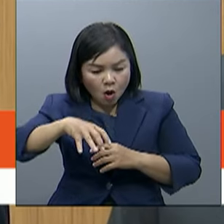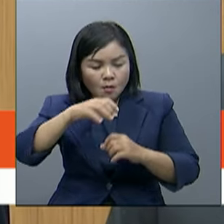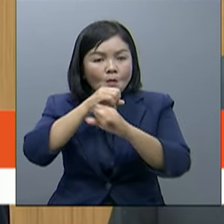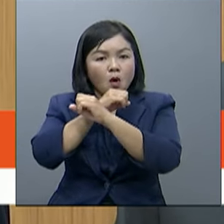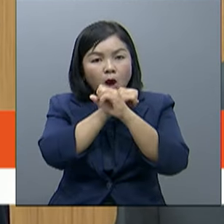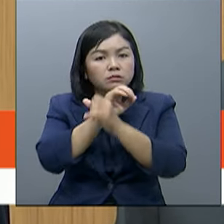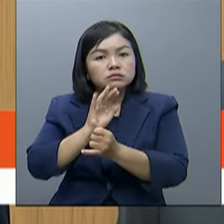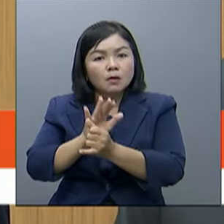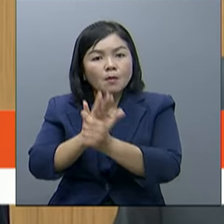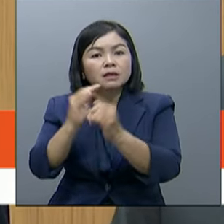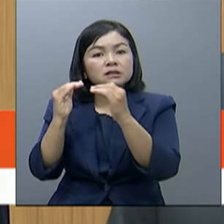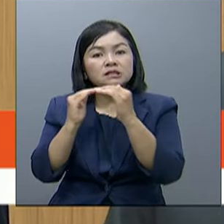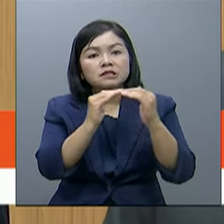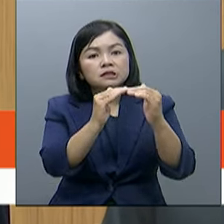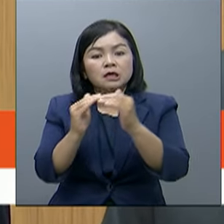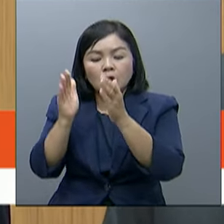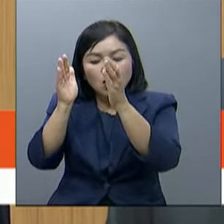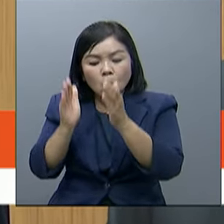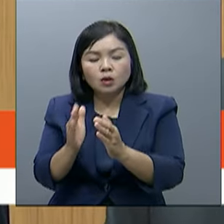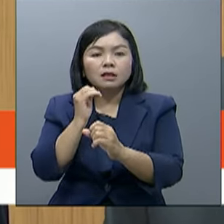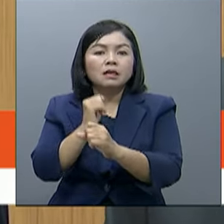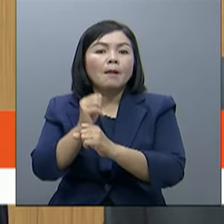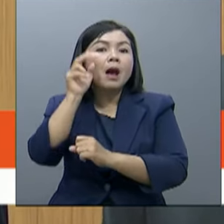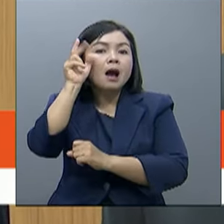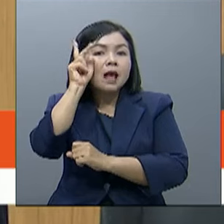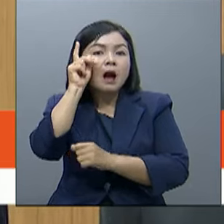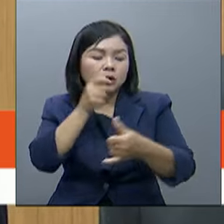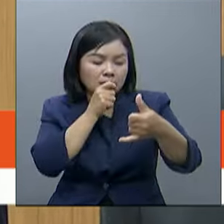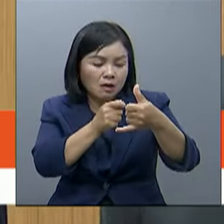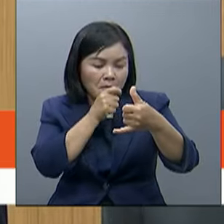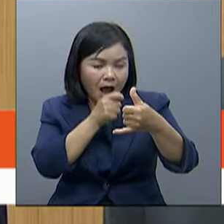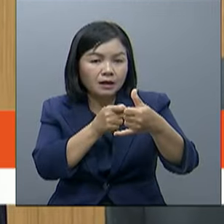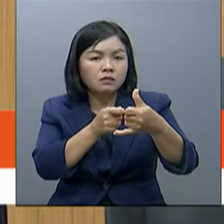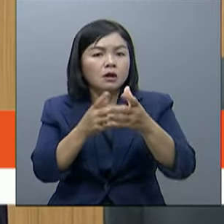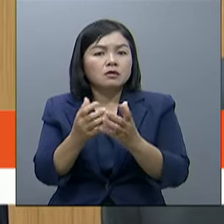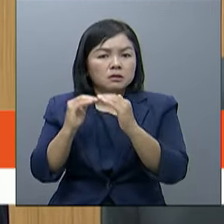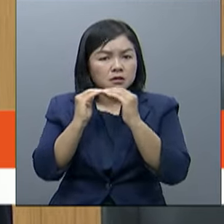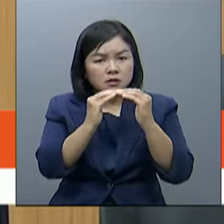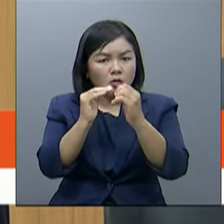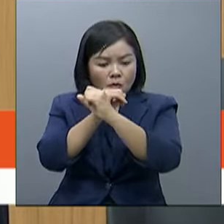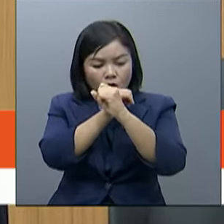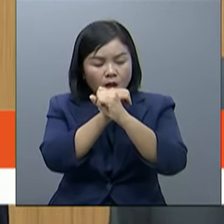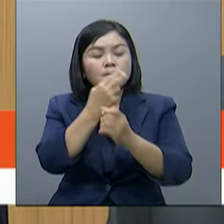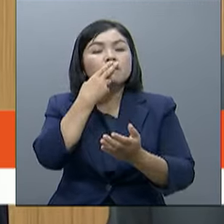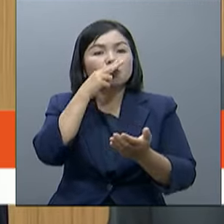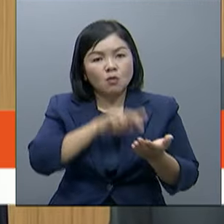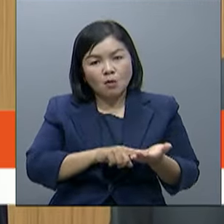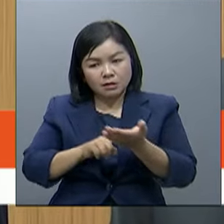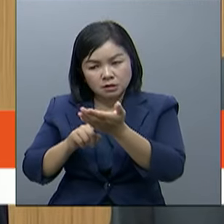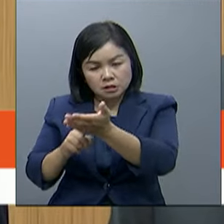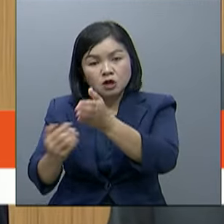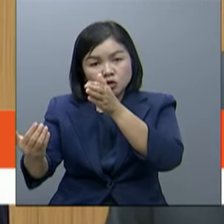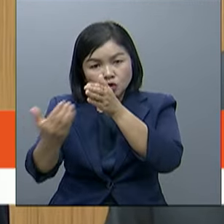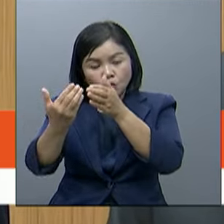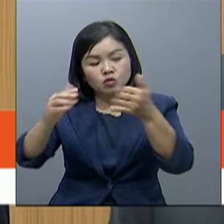รักษาในคุ้มครองสิทธิ์ของผู้สื่อข่าวเราก็จำเป็นที่จะต้องมายื่นตรวจสอบในเรื่อง